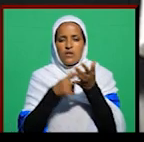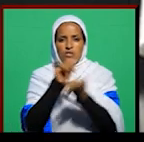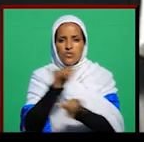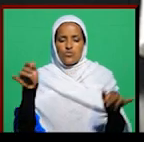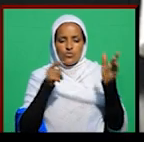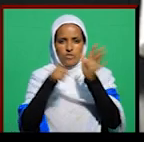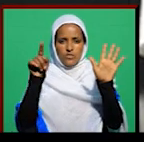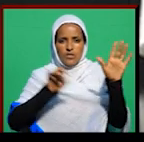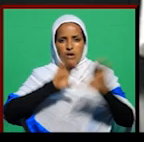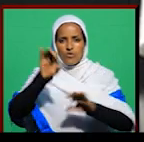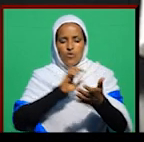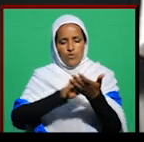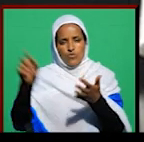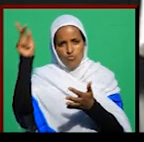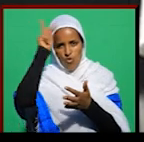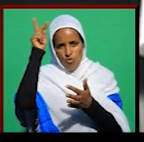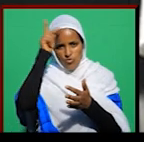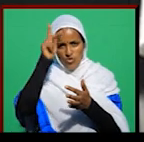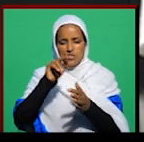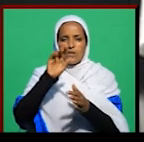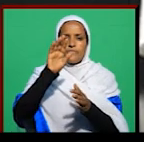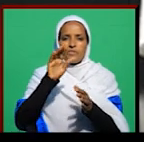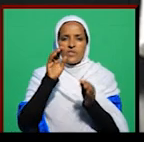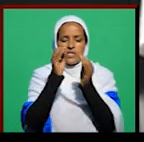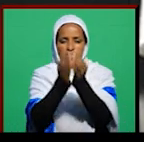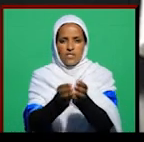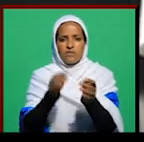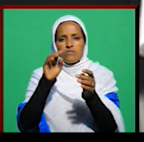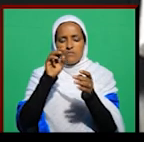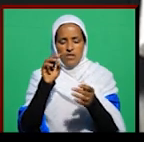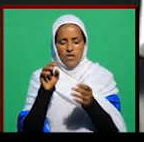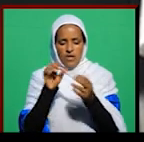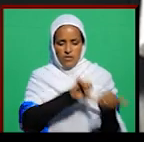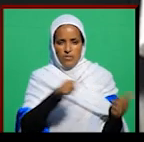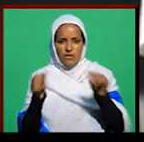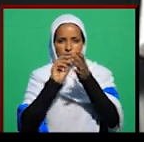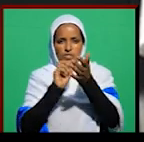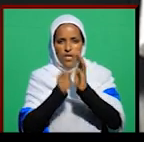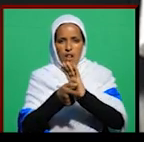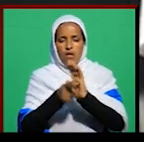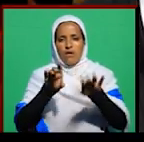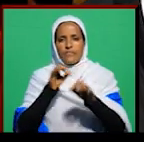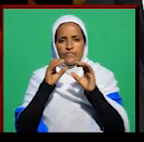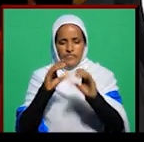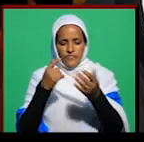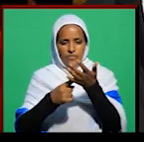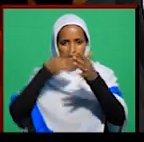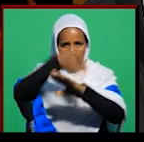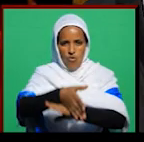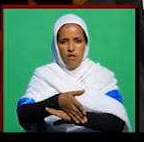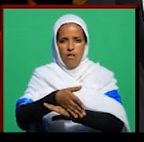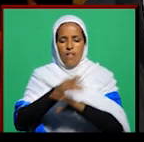ገልጾ ቅዱስ ጳውሎስ ግዝረትን የጥምቀት ምሳሌ አድርጎ አስተምሮበታል።